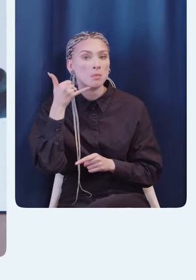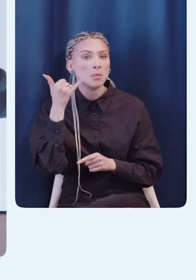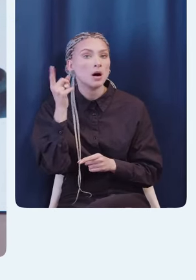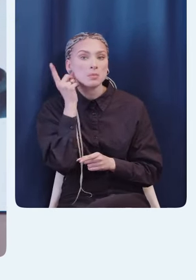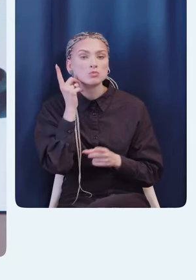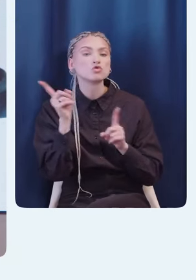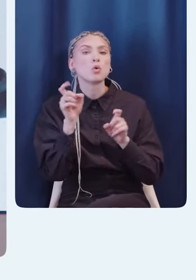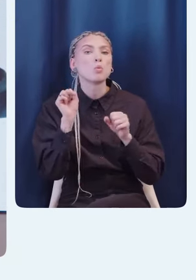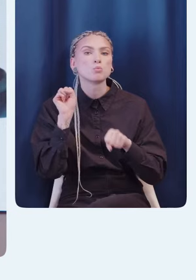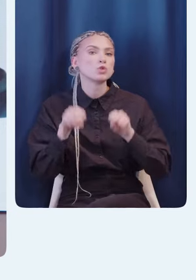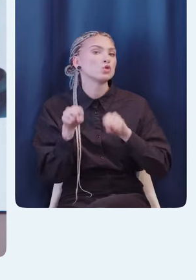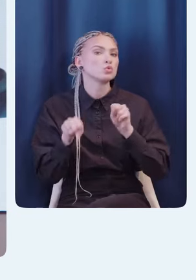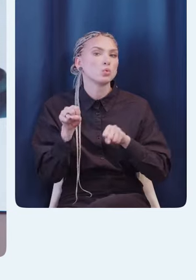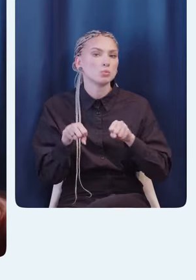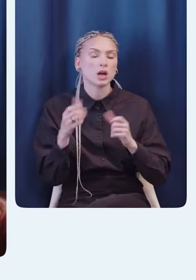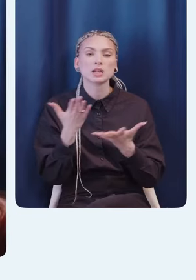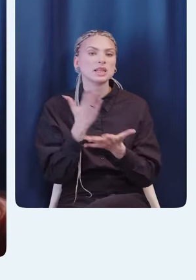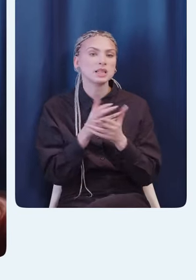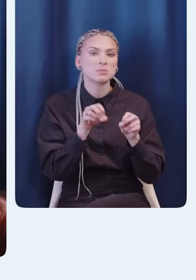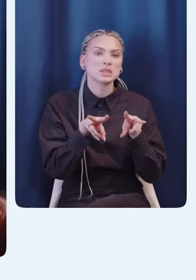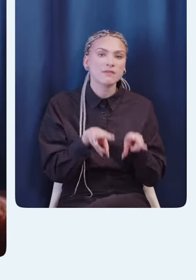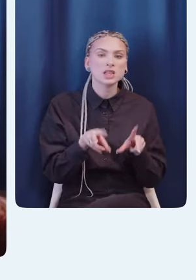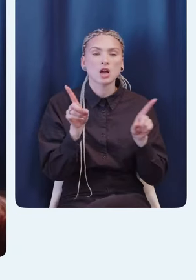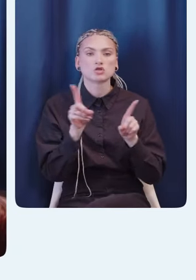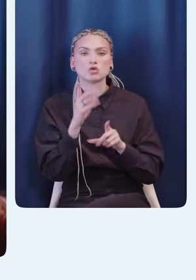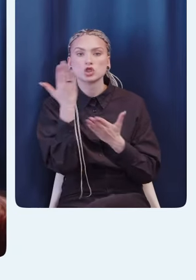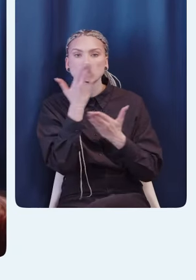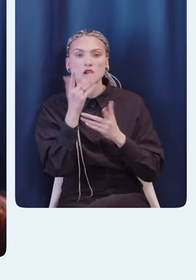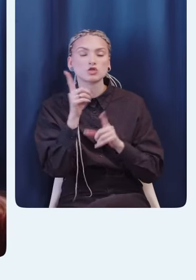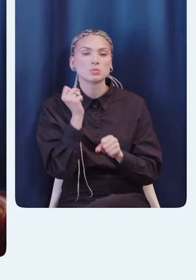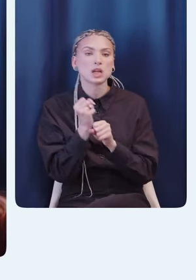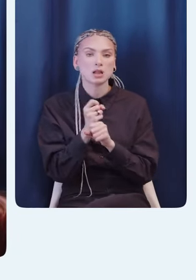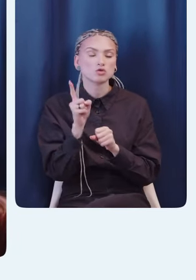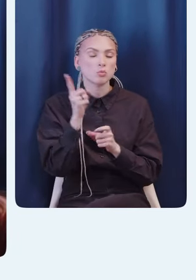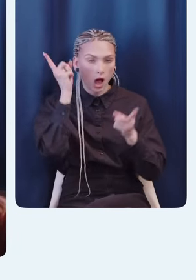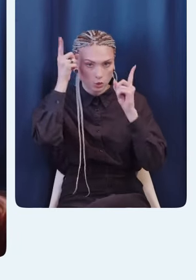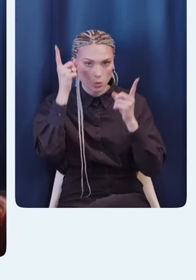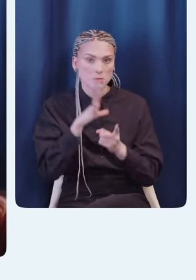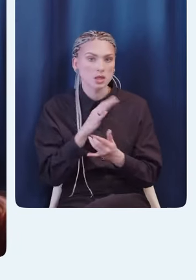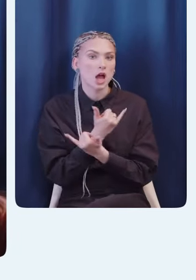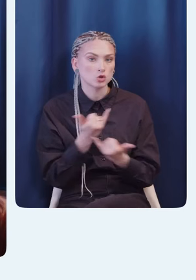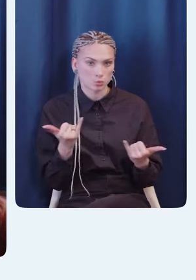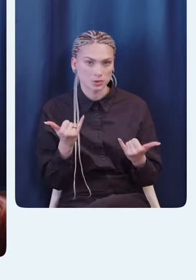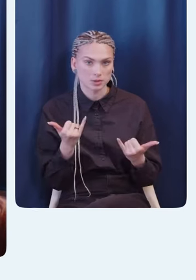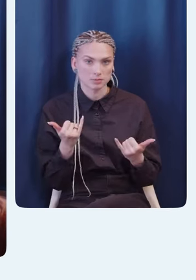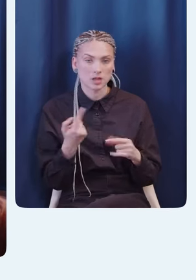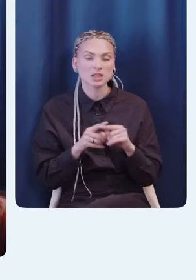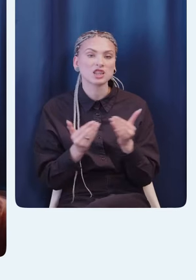обеспечивает доступность? Какие есть спецификации? Что читать, чтобы узнать, как сделать Android доступным? Ну, здесь у нас